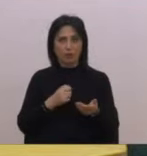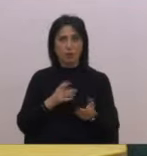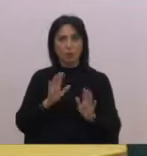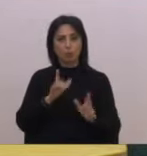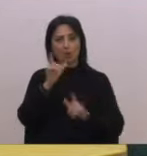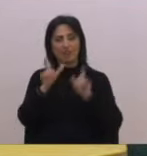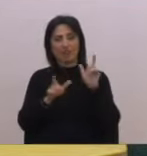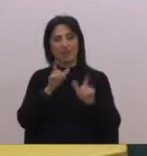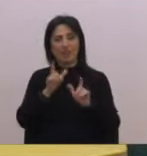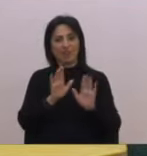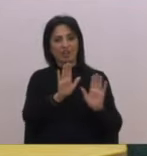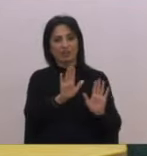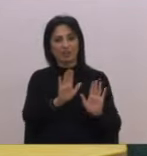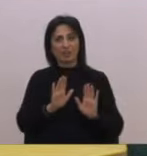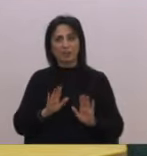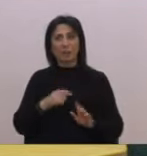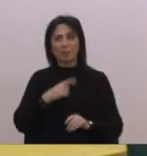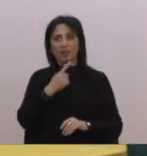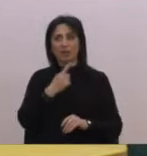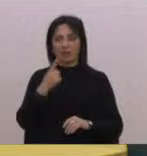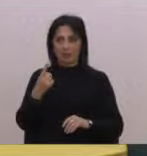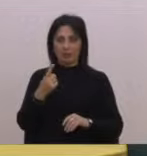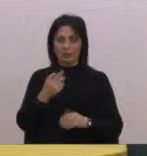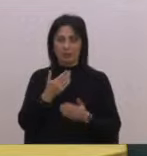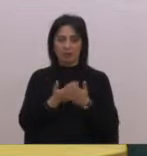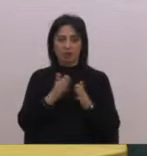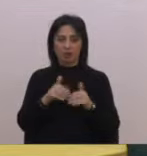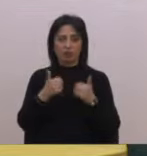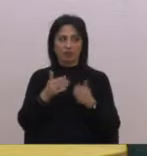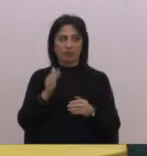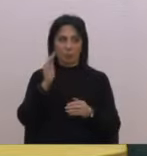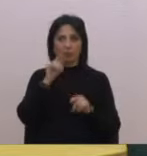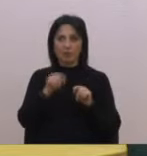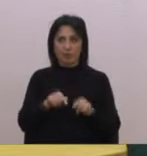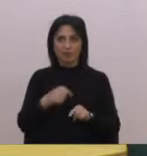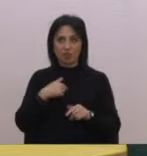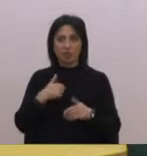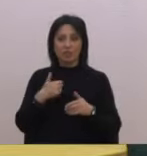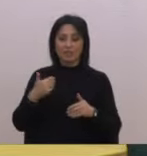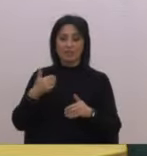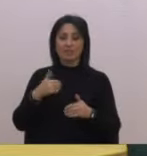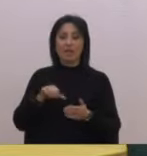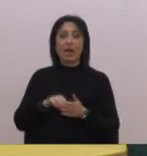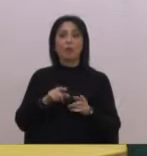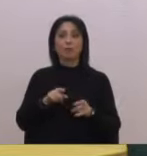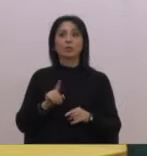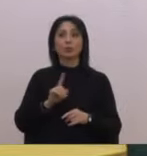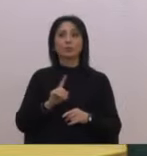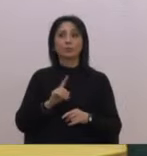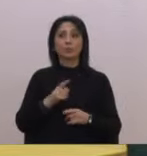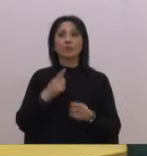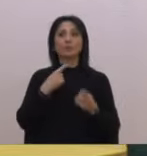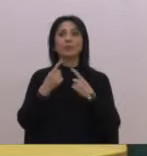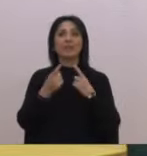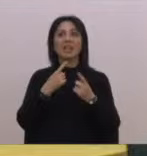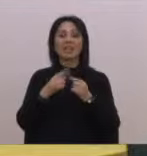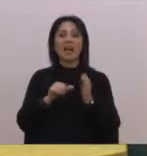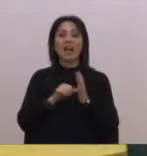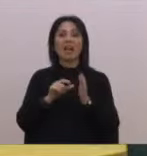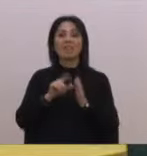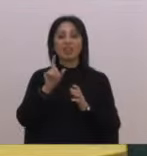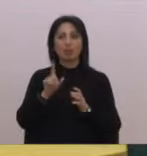არის თქვენი სტილი. Მე ერთადერთი რჩევა მოვისმინე აქ ჩემი წინა გამოსვლისაგან, რომ დაელაპარაკეთ